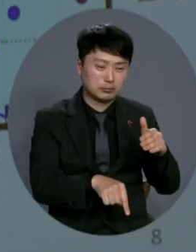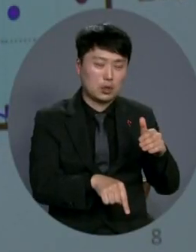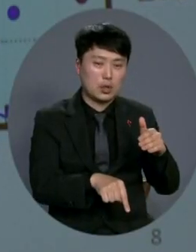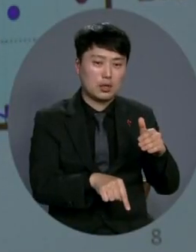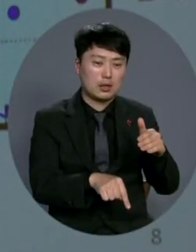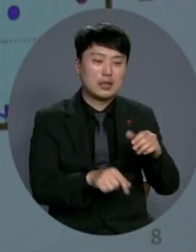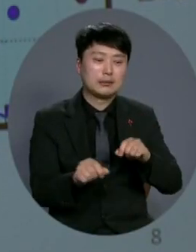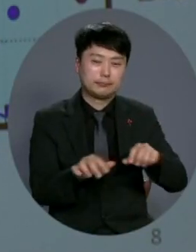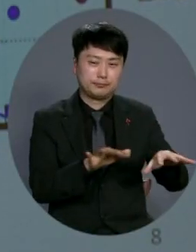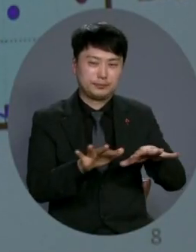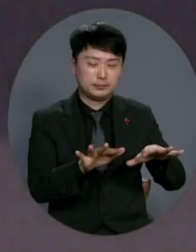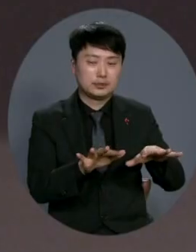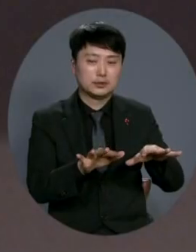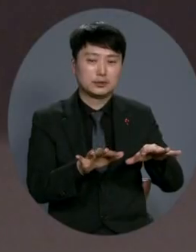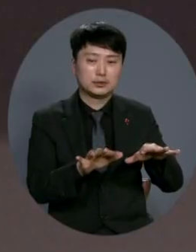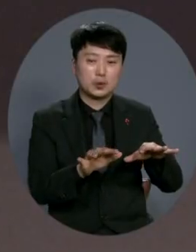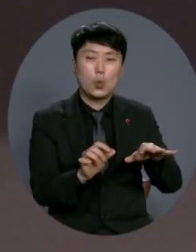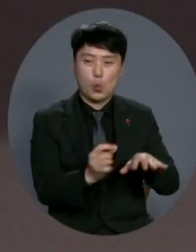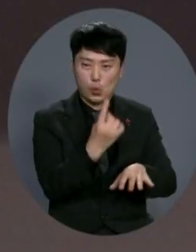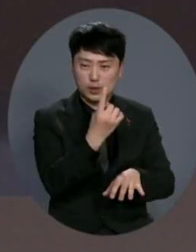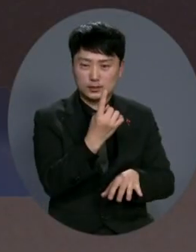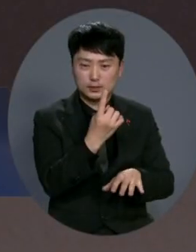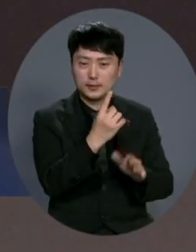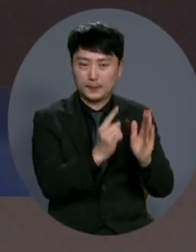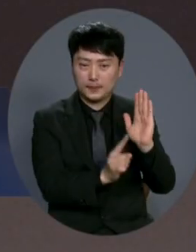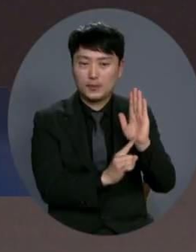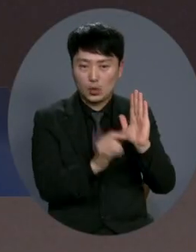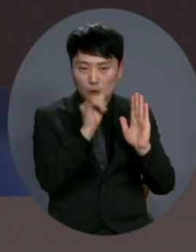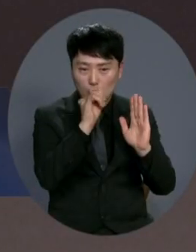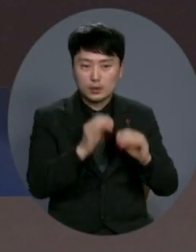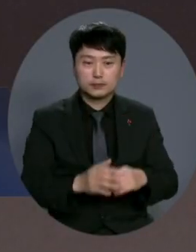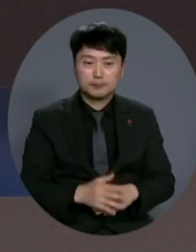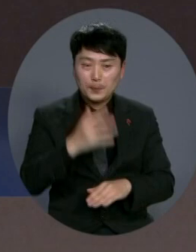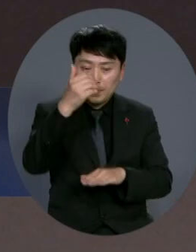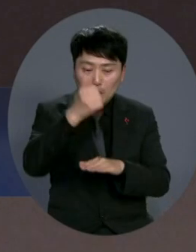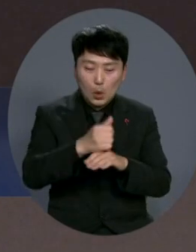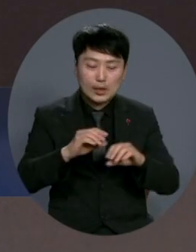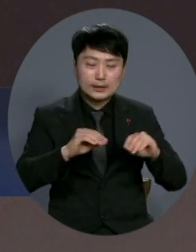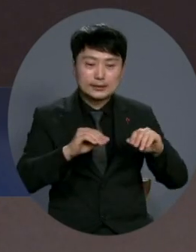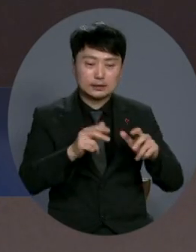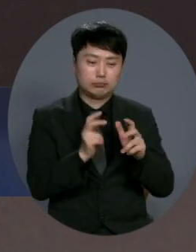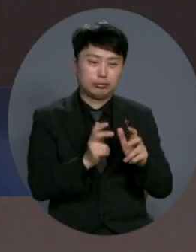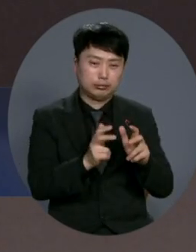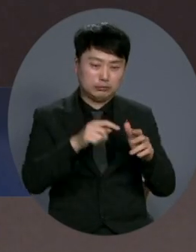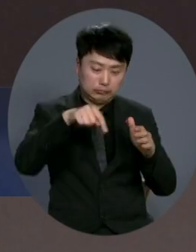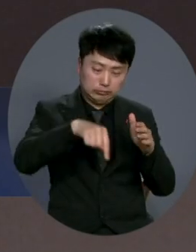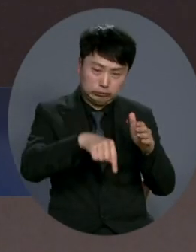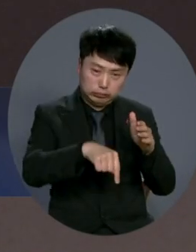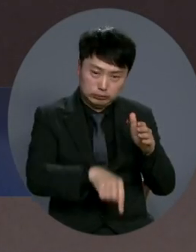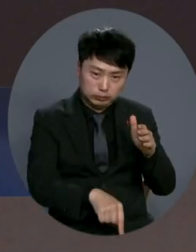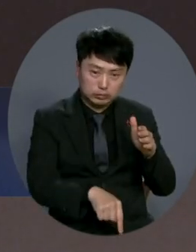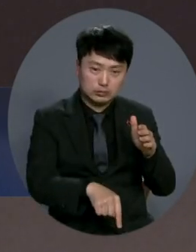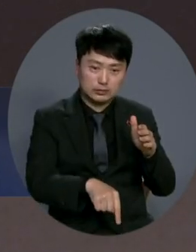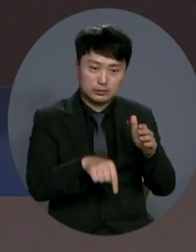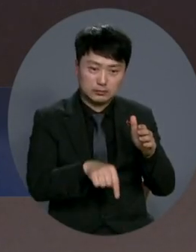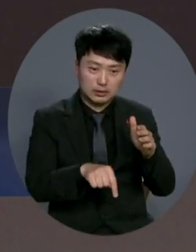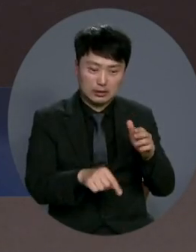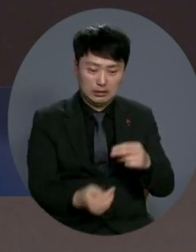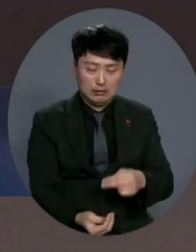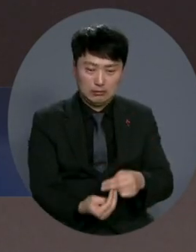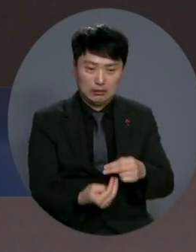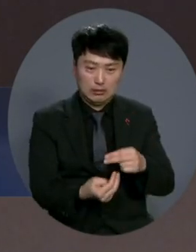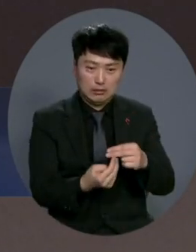인공지진이라고 발표했습니다. 결과적으로 그 영향이 본진의 진원 위치에 도달되고